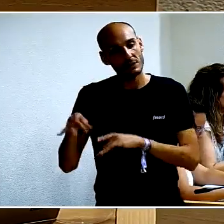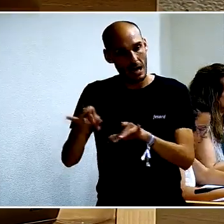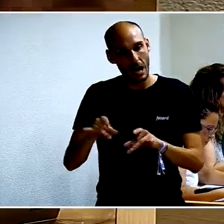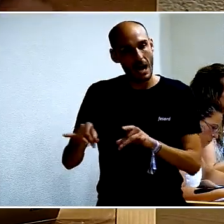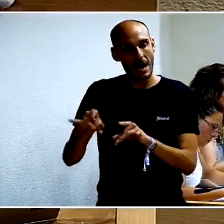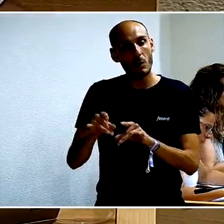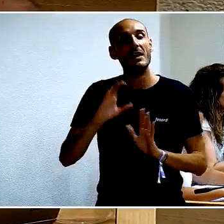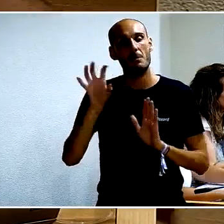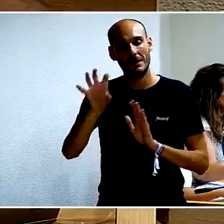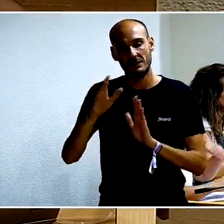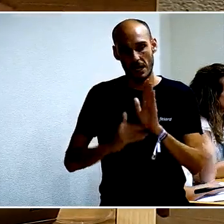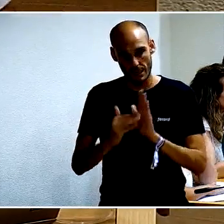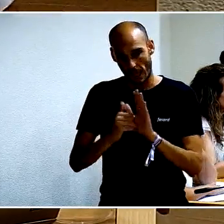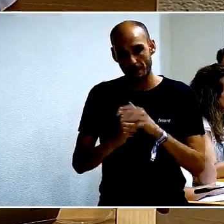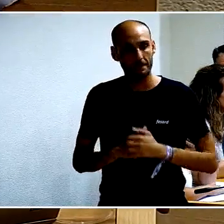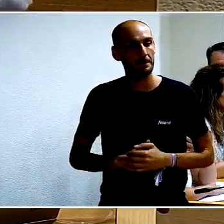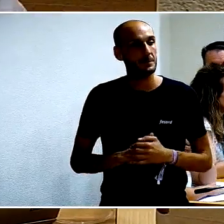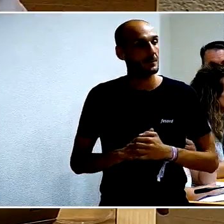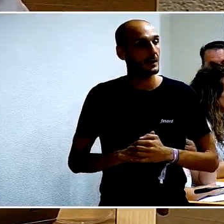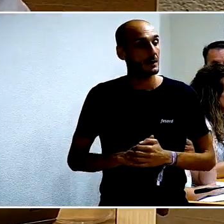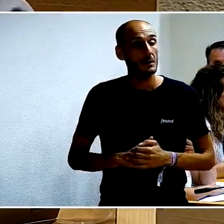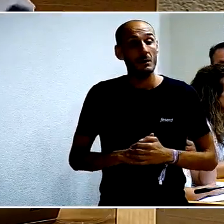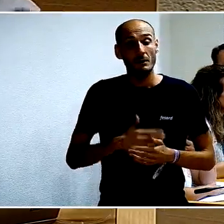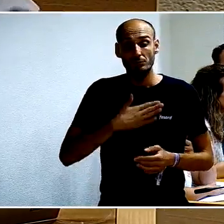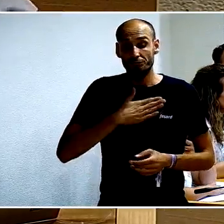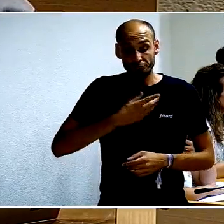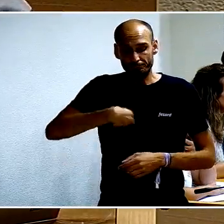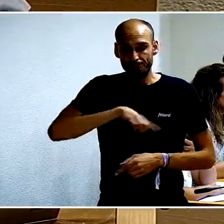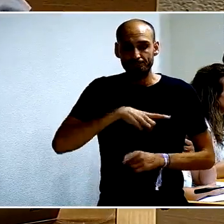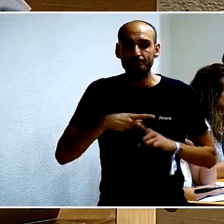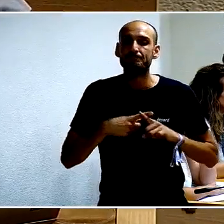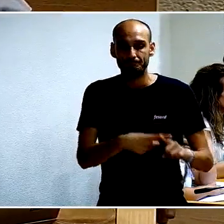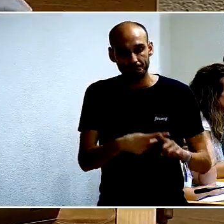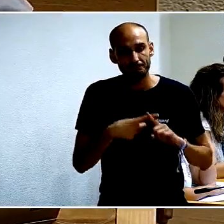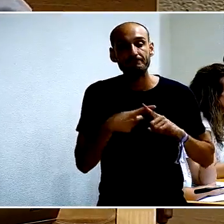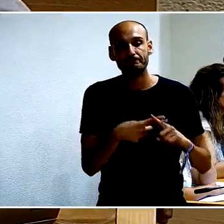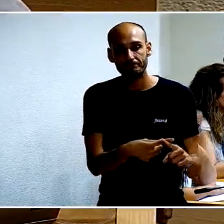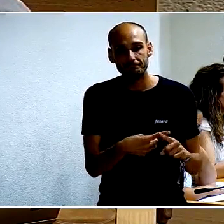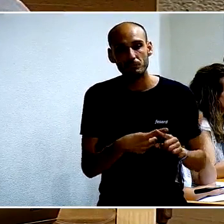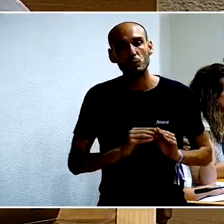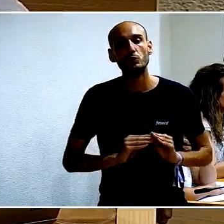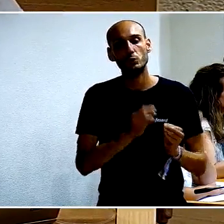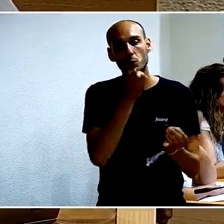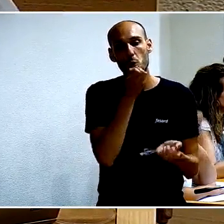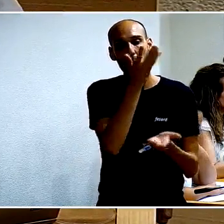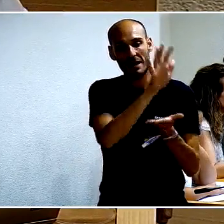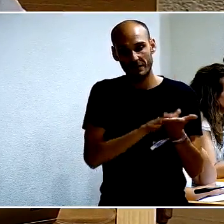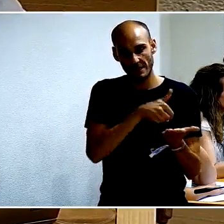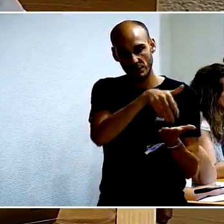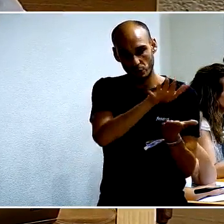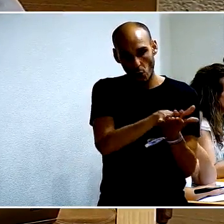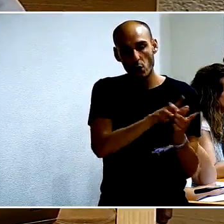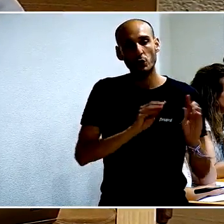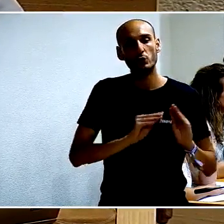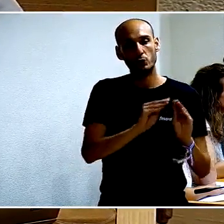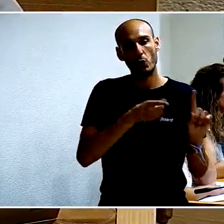País Valencià, amb la qual compartim al 100% els seus manifests i els seus